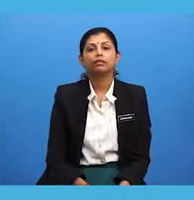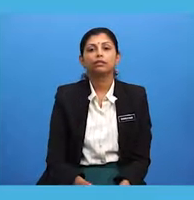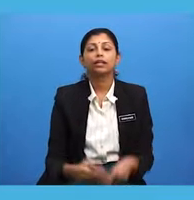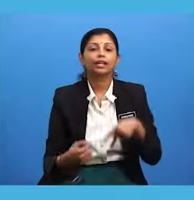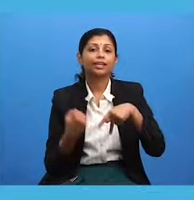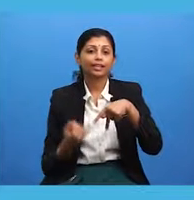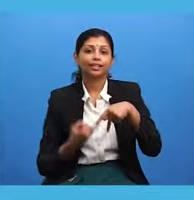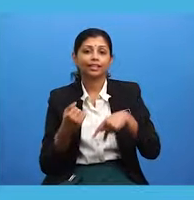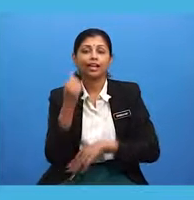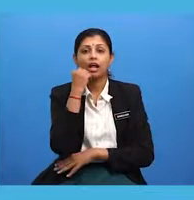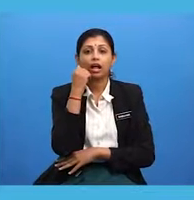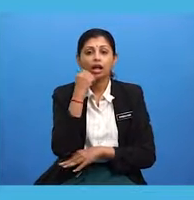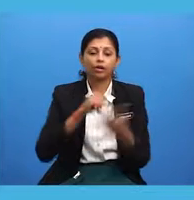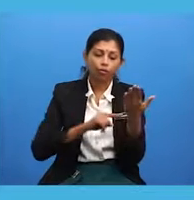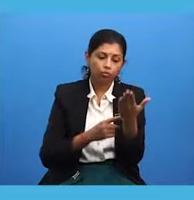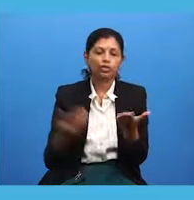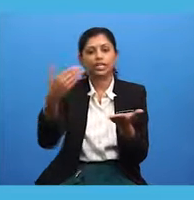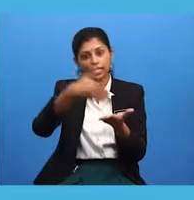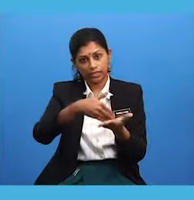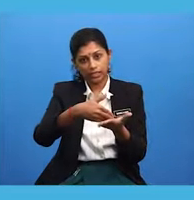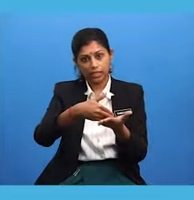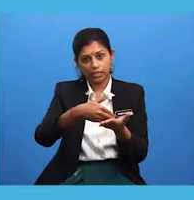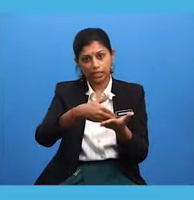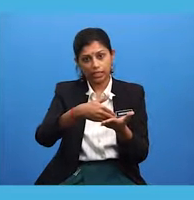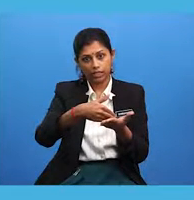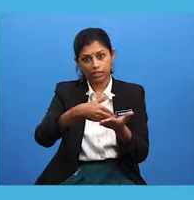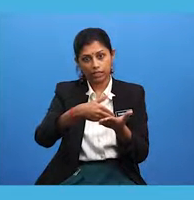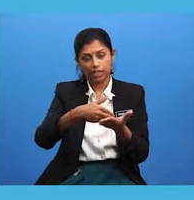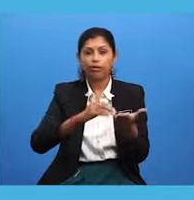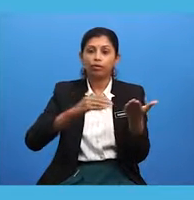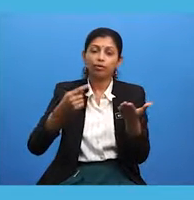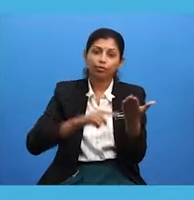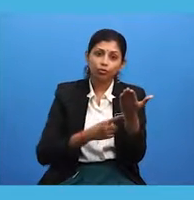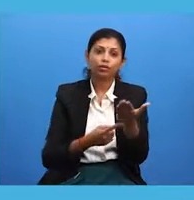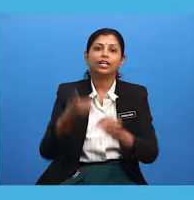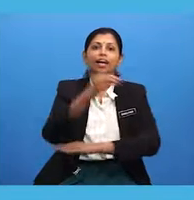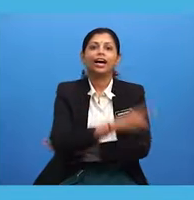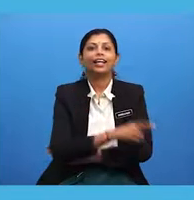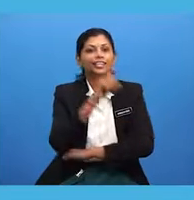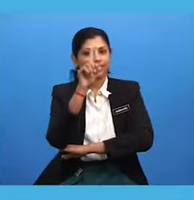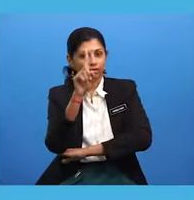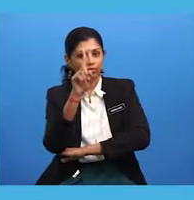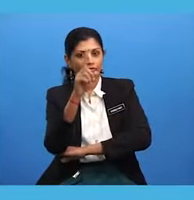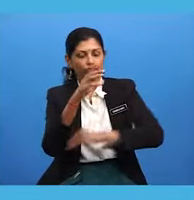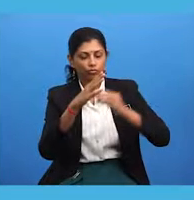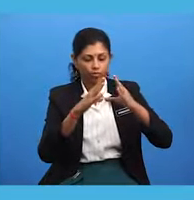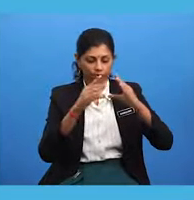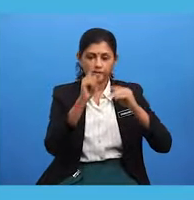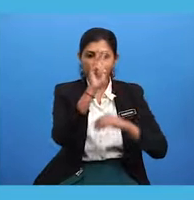haid akan bermula semula dengan haid ataupun